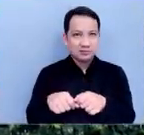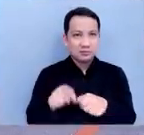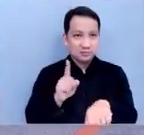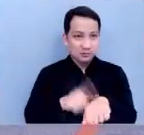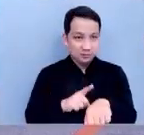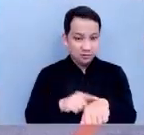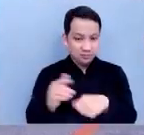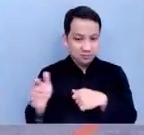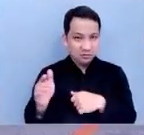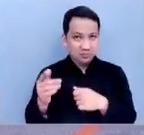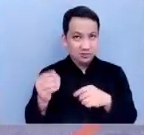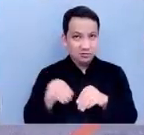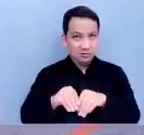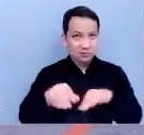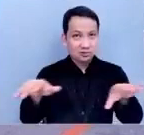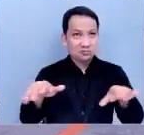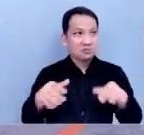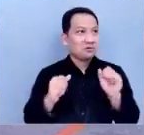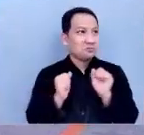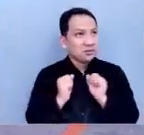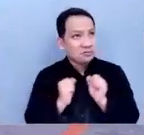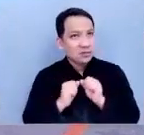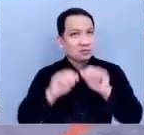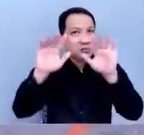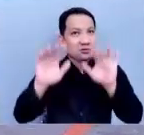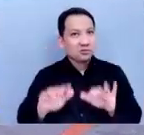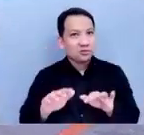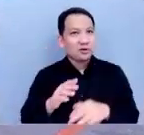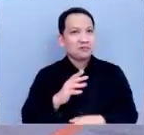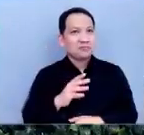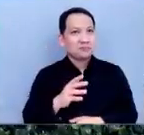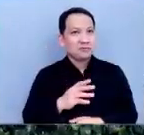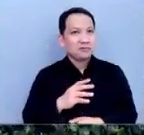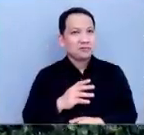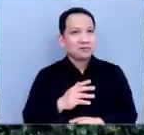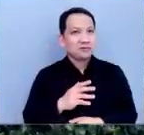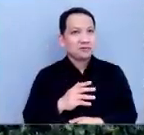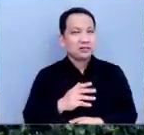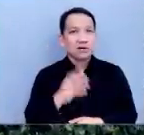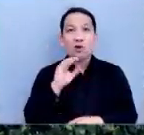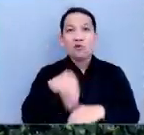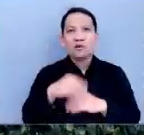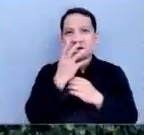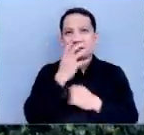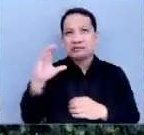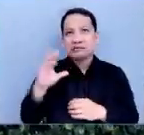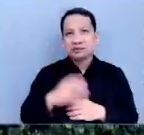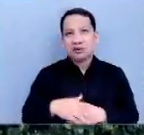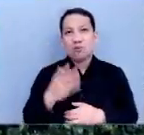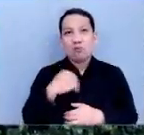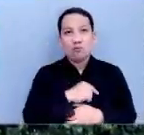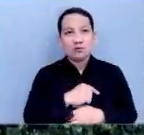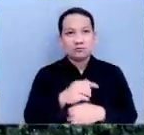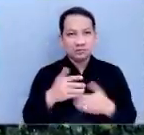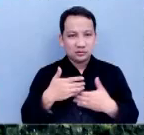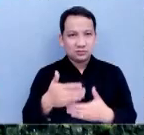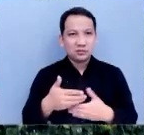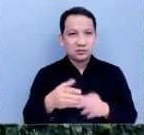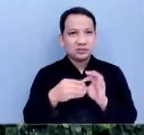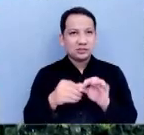na uso siya? Kumari, taglamig, tagulan? Mas okay. Mas nagkakaroon sa tag-init kasi yan yung parang breeding season ng mga